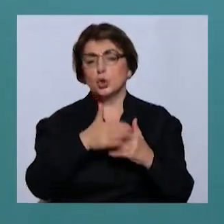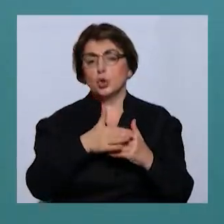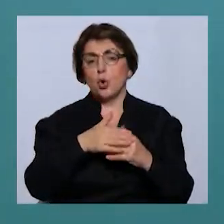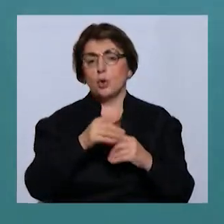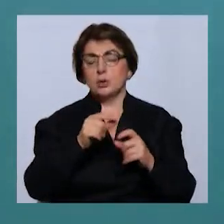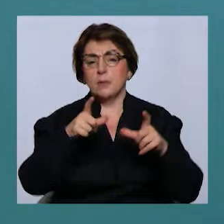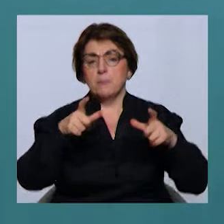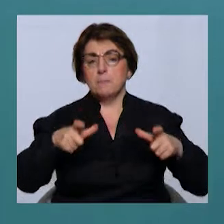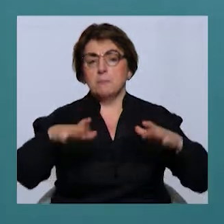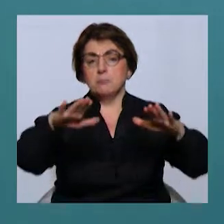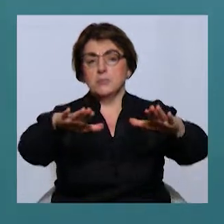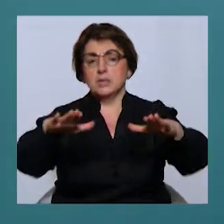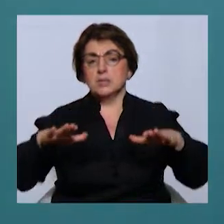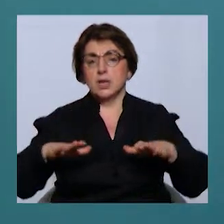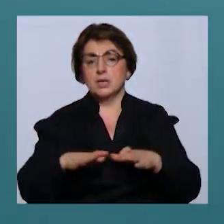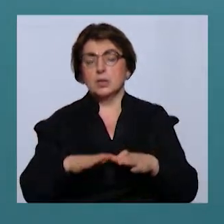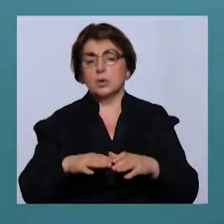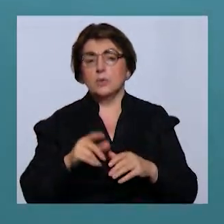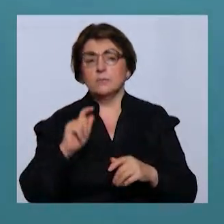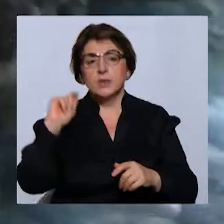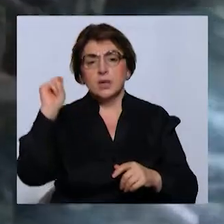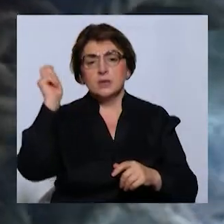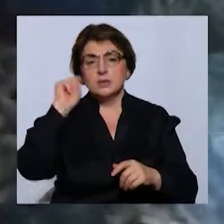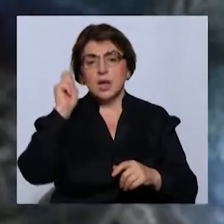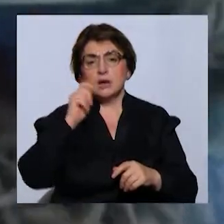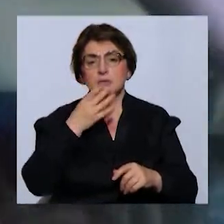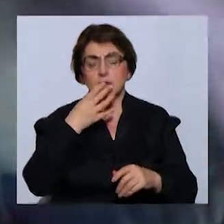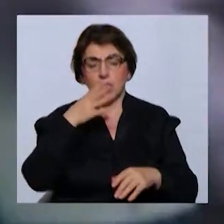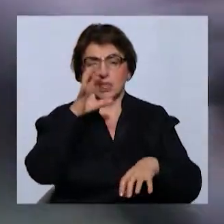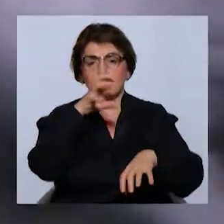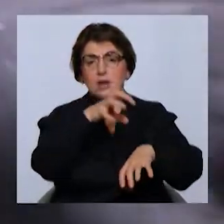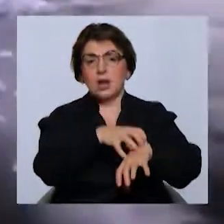ტოლი ტერიტორია იყო. Ნაგვის ლაქას